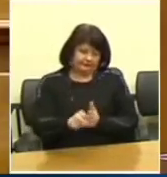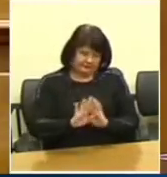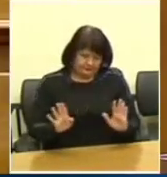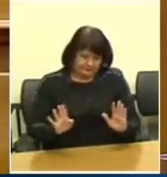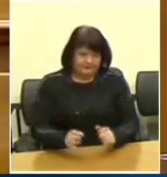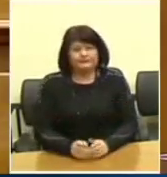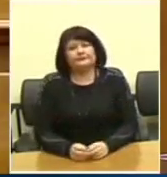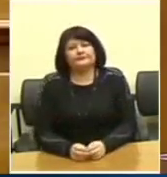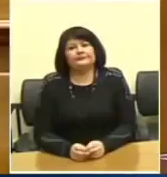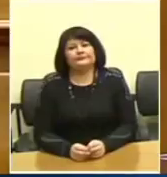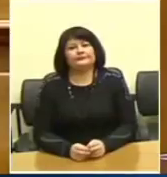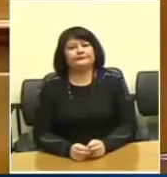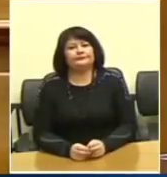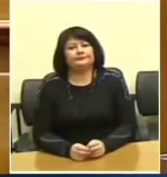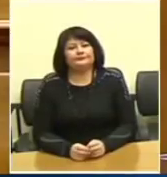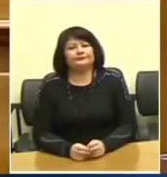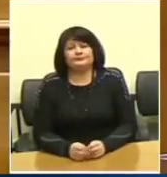Εγώ δεν έρχομαι να